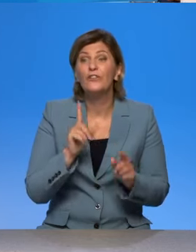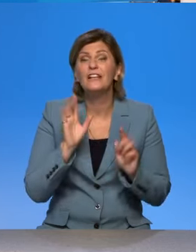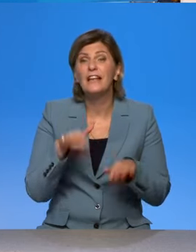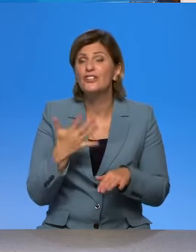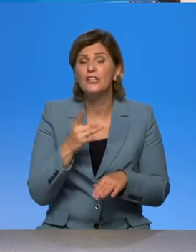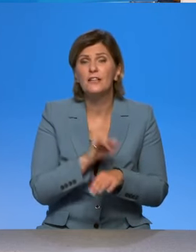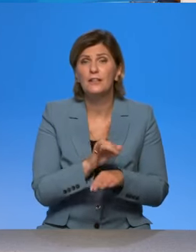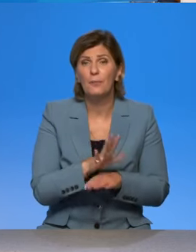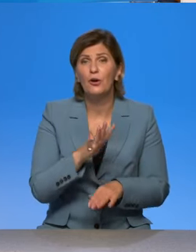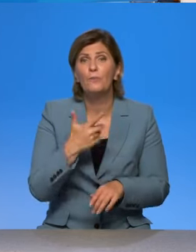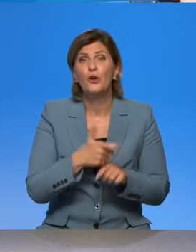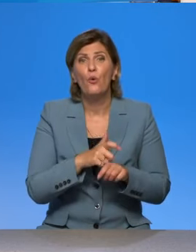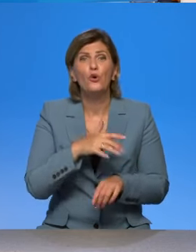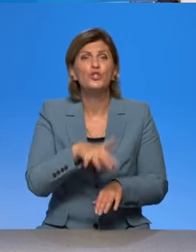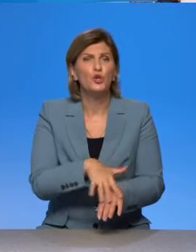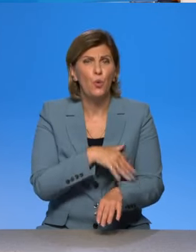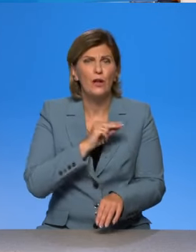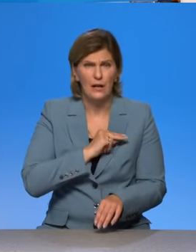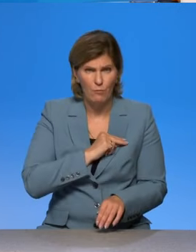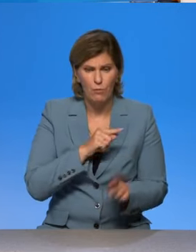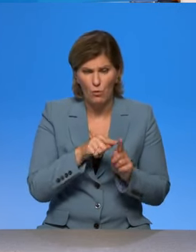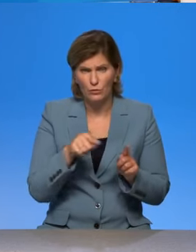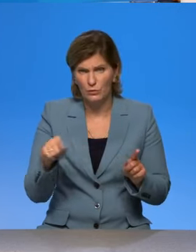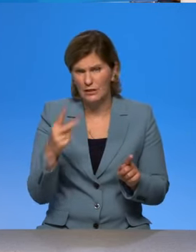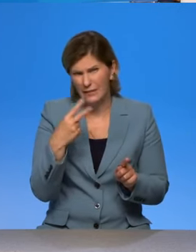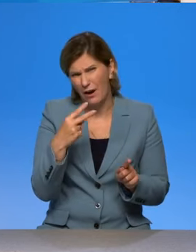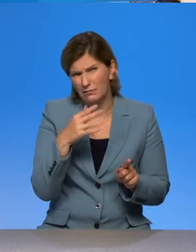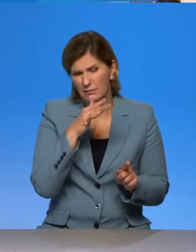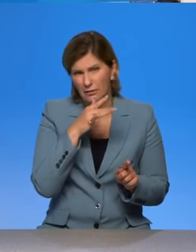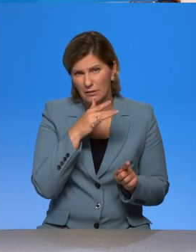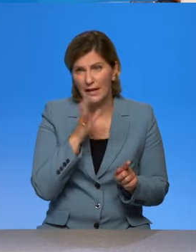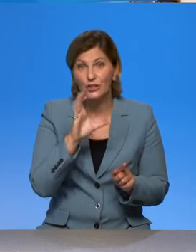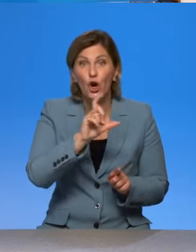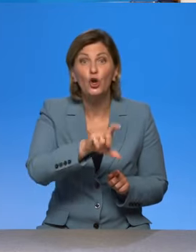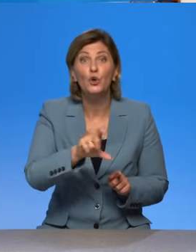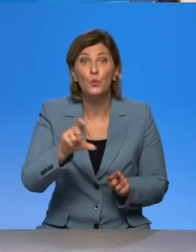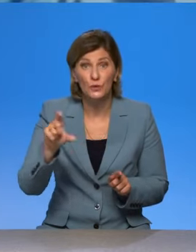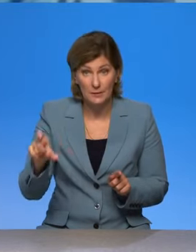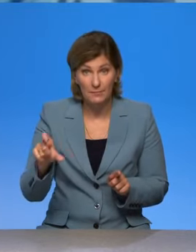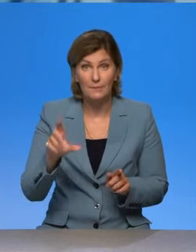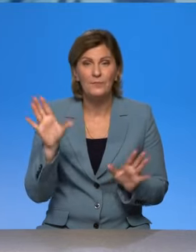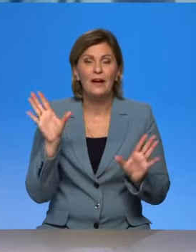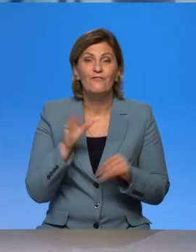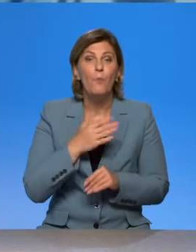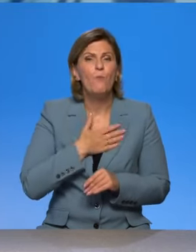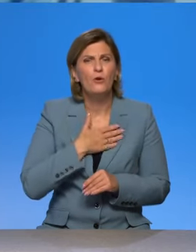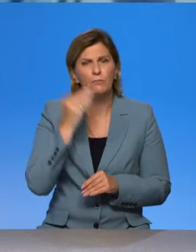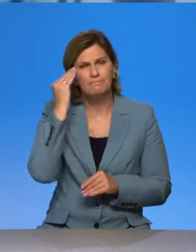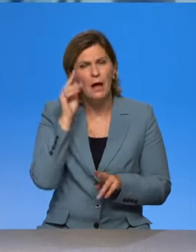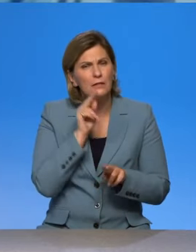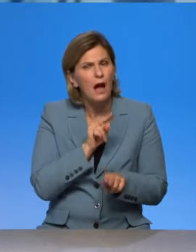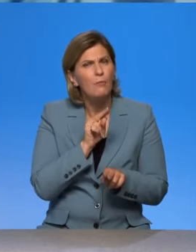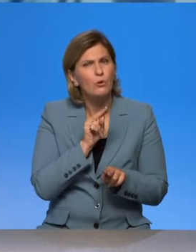Я очень долго работаю с людьми, лет 20 с лишним. Все, по моему наблюдению, все зависит